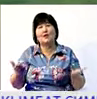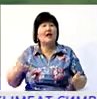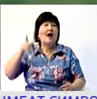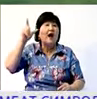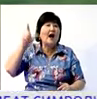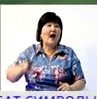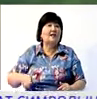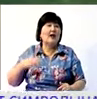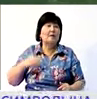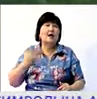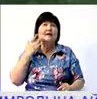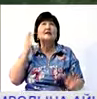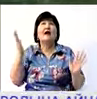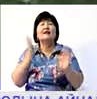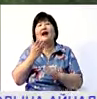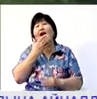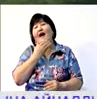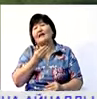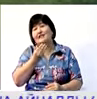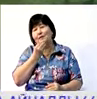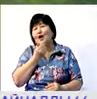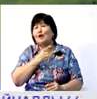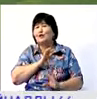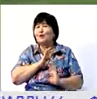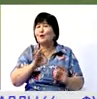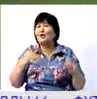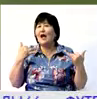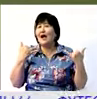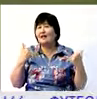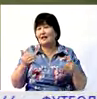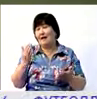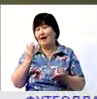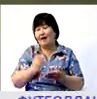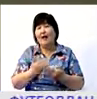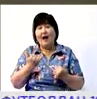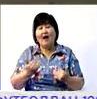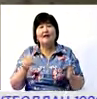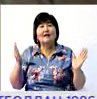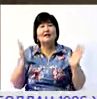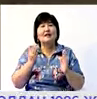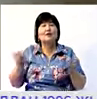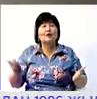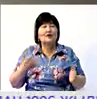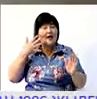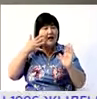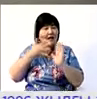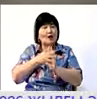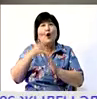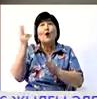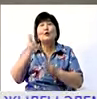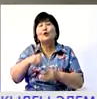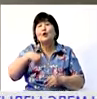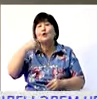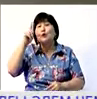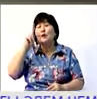Адамзат баласы қашаннан табиғаттың әсемдігіне, сұлулығына тамсанып таңданған. Ал тылсым дүниенің сырын ұғып, суреттерді